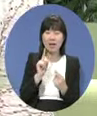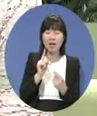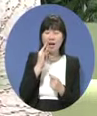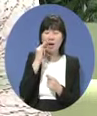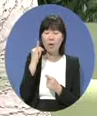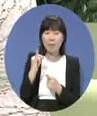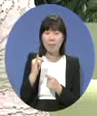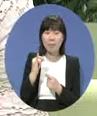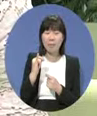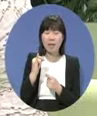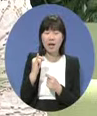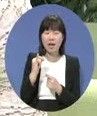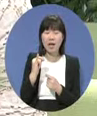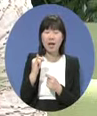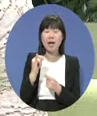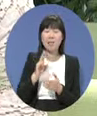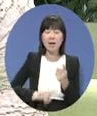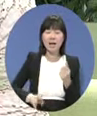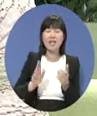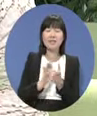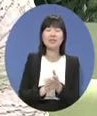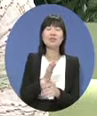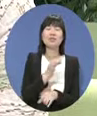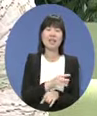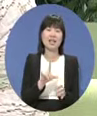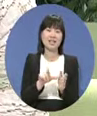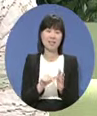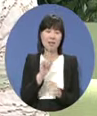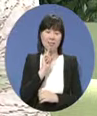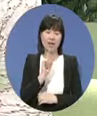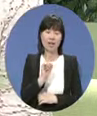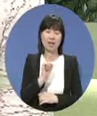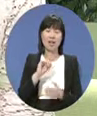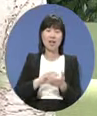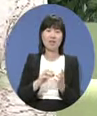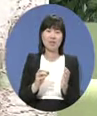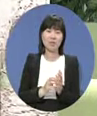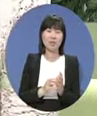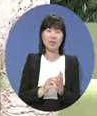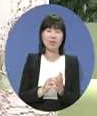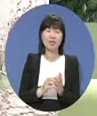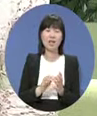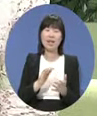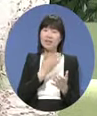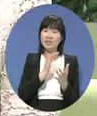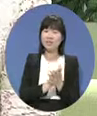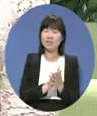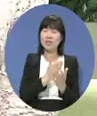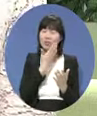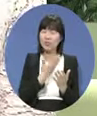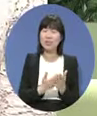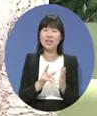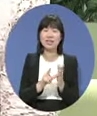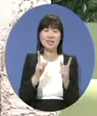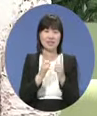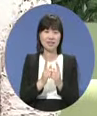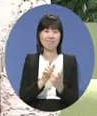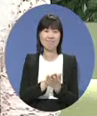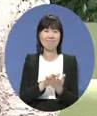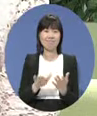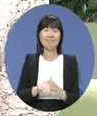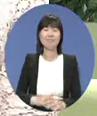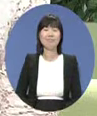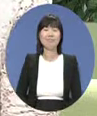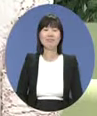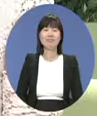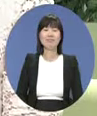엄마 팔아 친구 사는 시기다. 아, 이 시기는. 아, 네. 네. 그래서 그 정도로 친구가 아주 중요한 시기가 된다. 이렇게 좀 볼 수